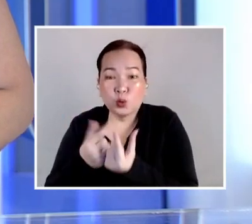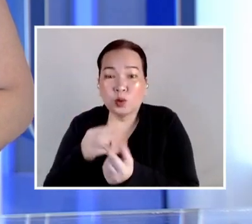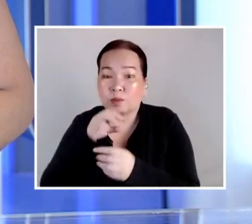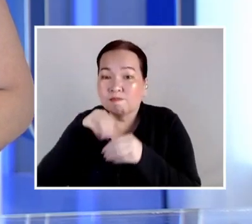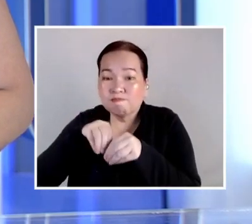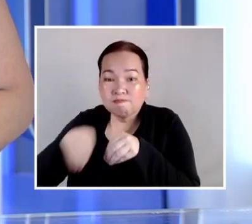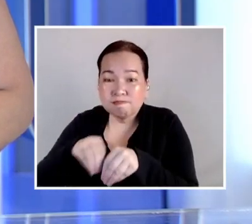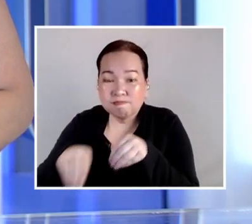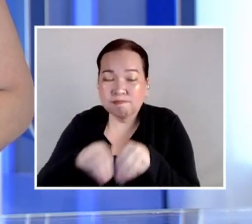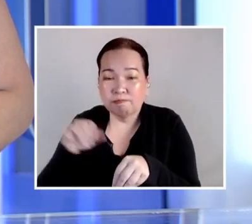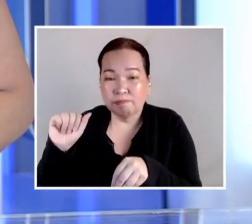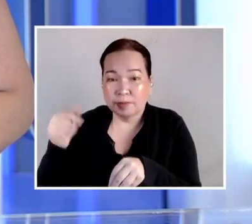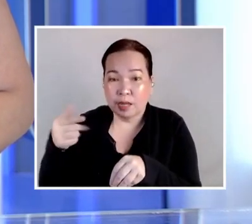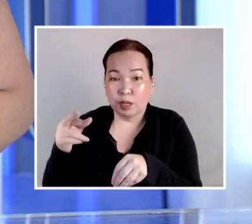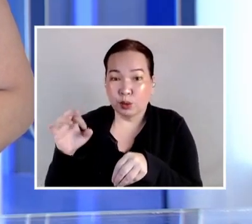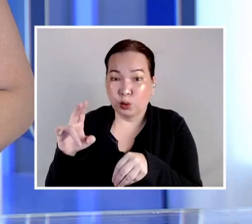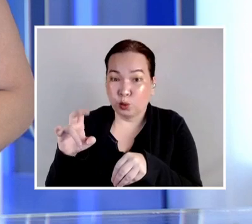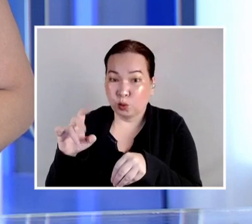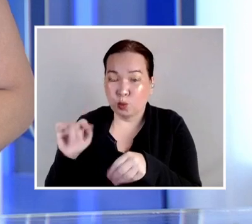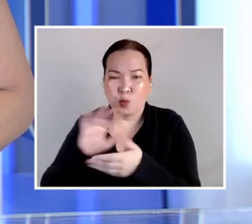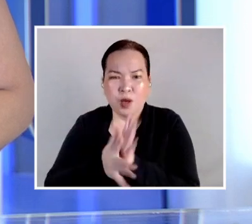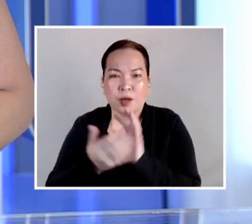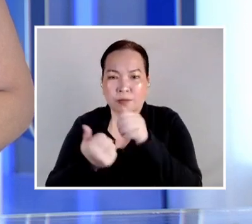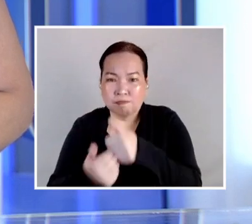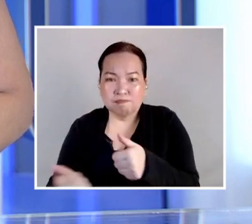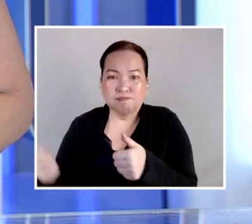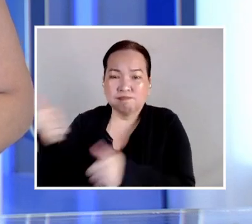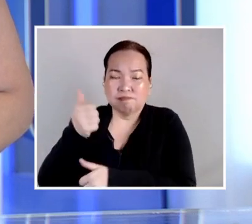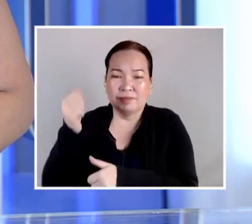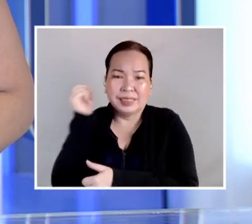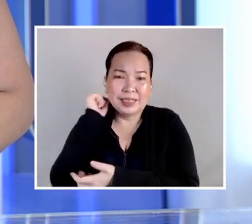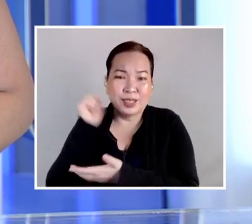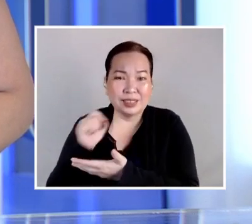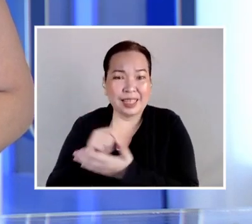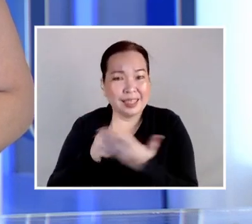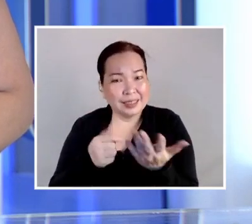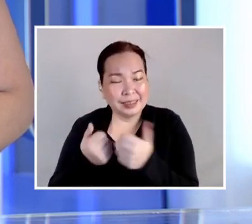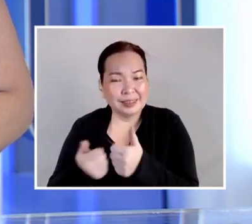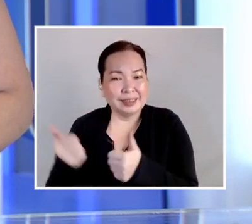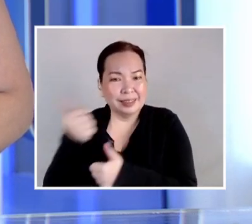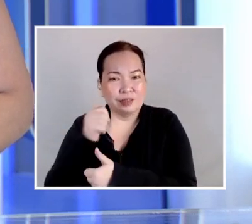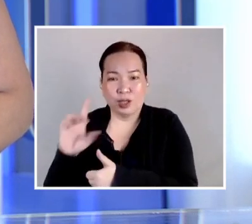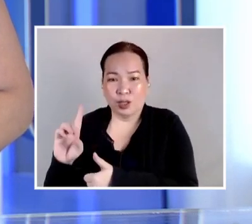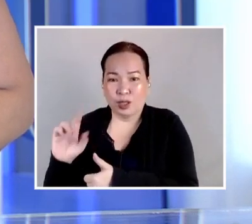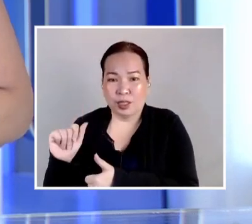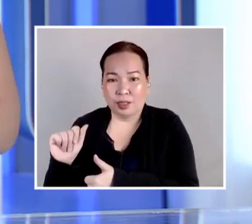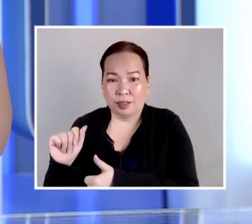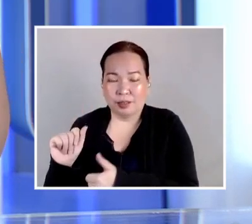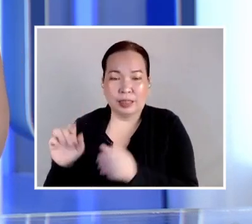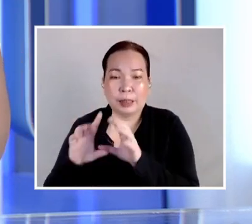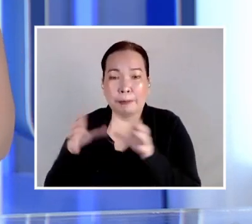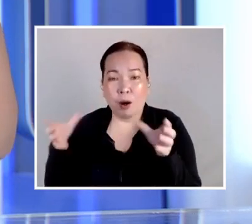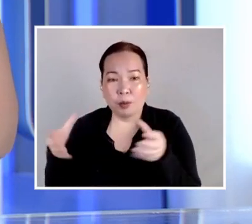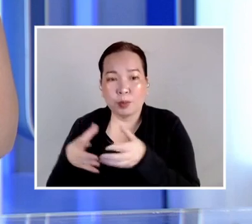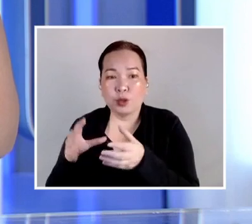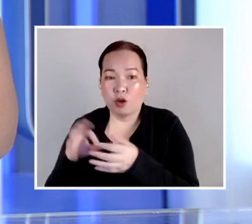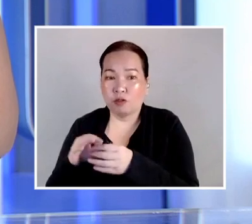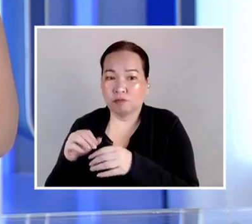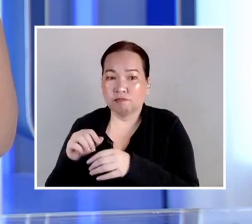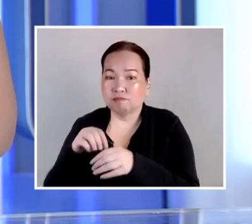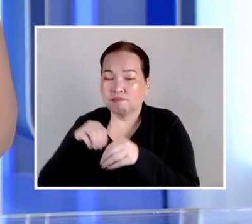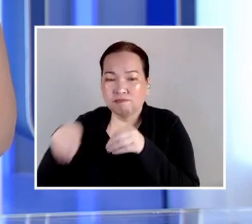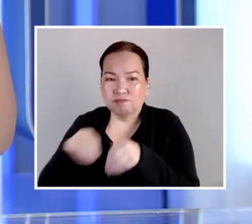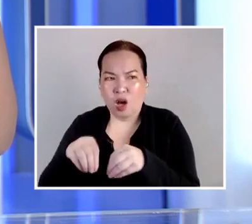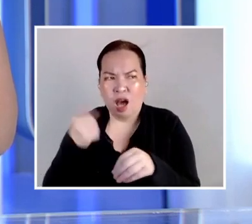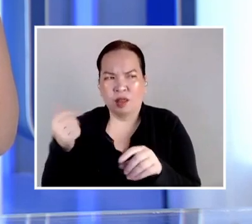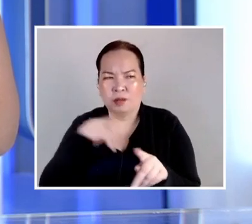ni President-elect Ferdinand Marcos Jr. bilang kalihim ng Department of Agriculture. Para sa ilan, ang pag-ako